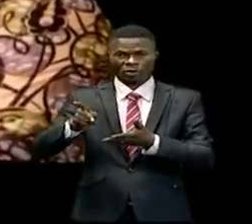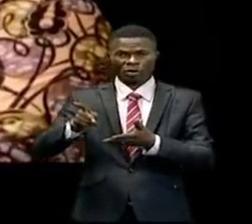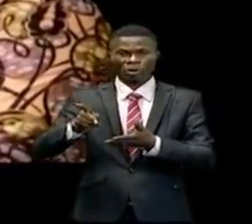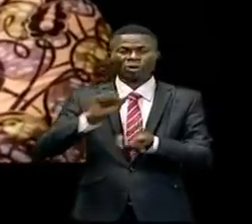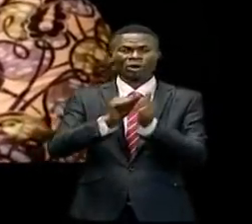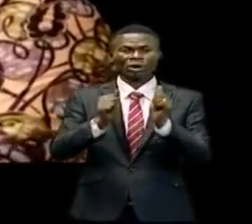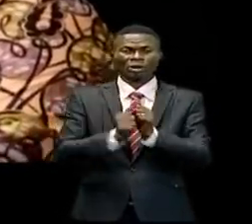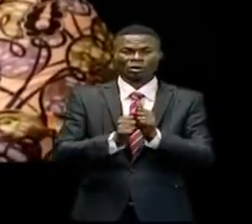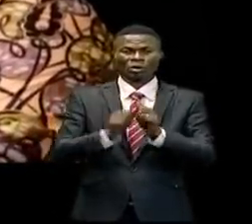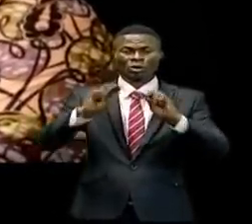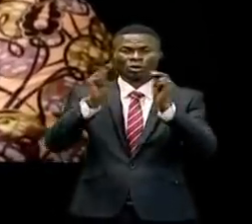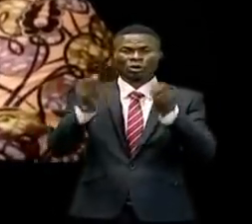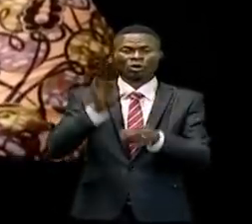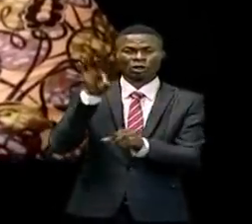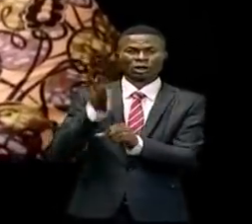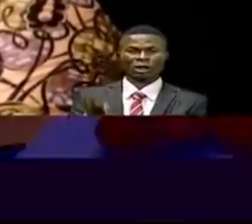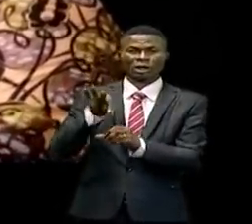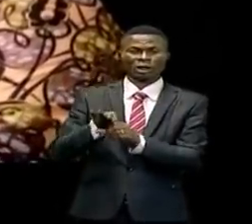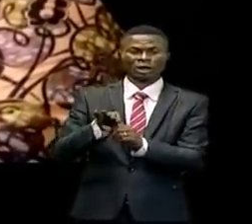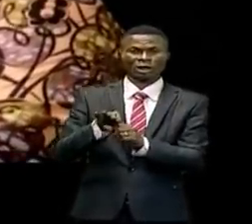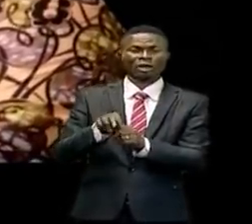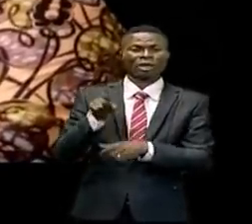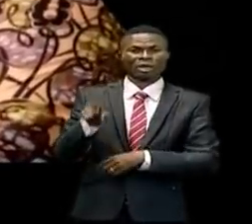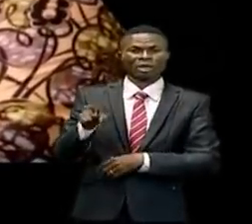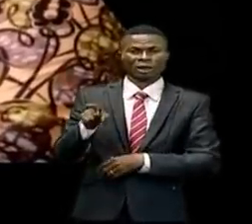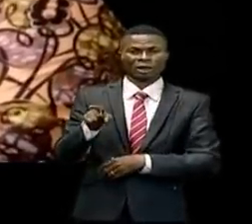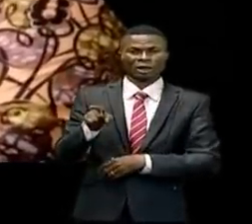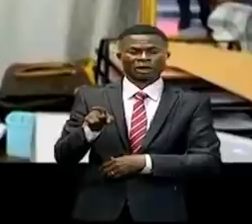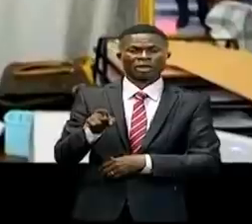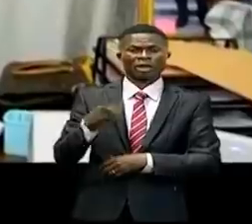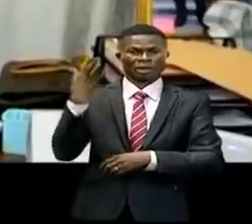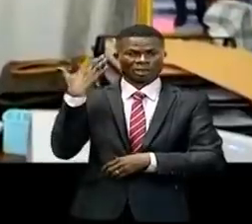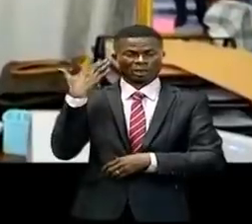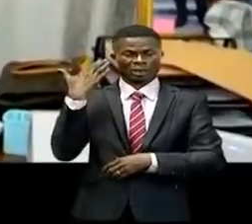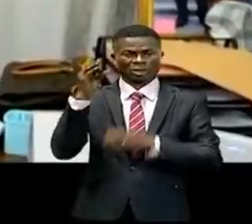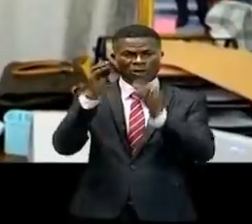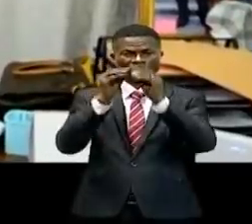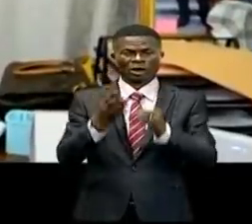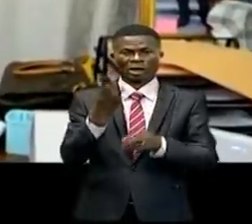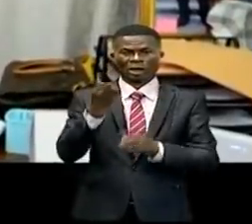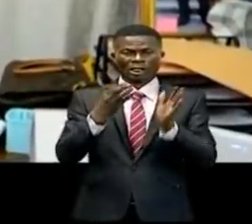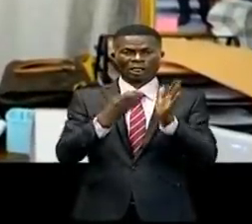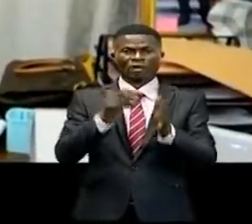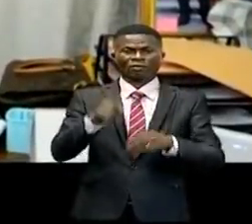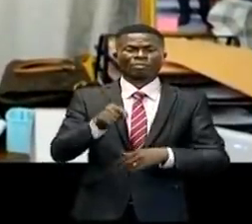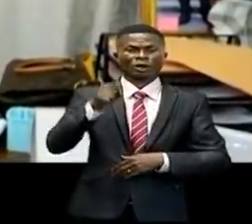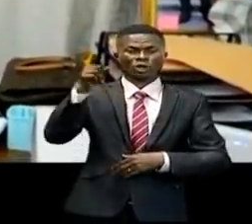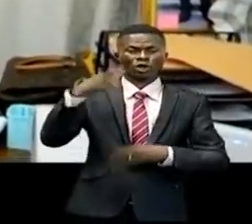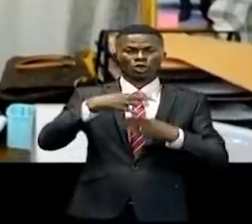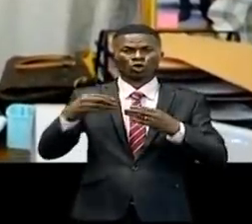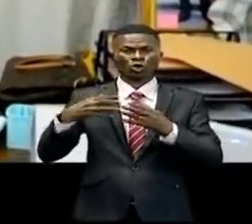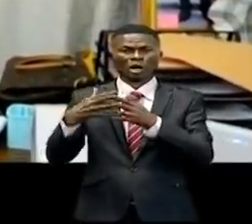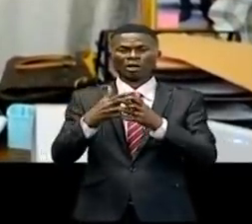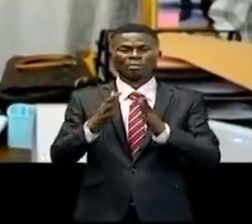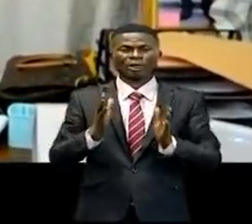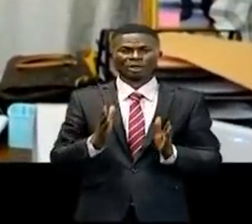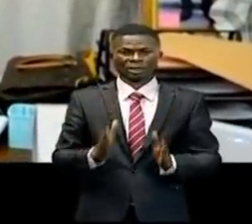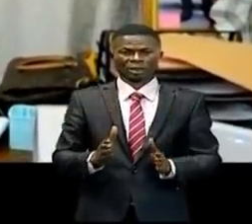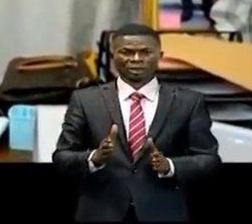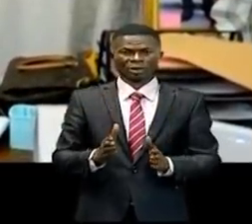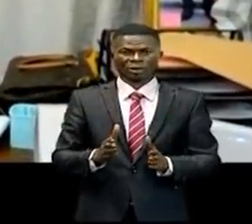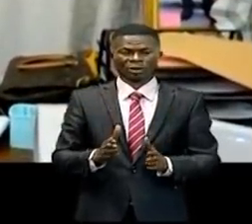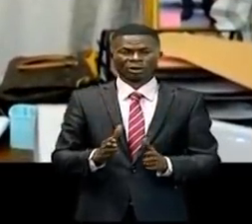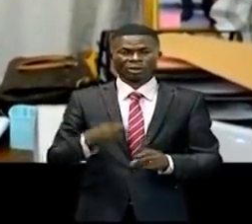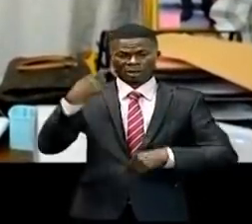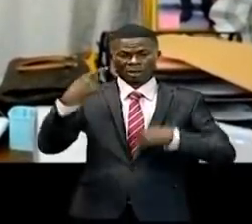à la Commission électorale nationale indépendante, dont la dernière s'élève à 49 millions de dollars américains.